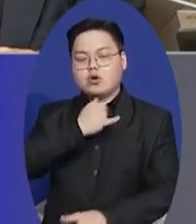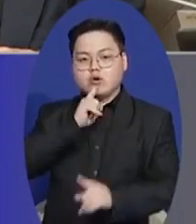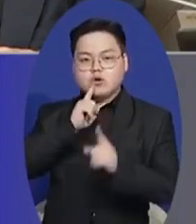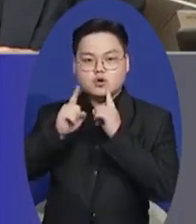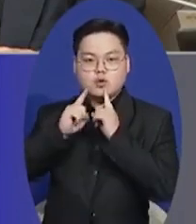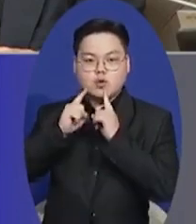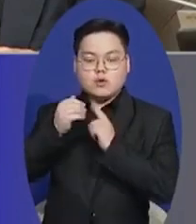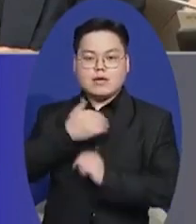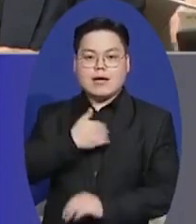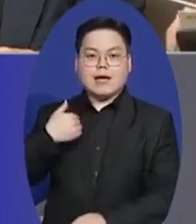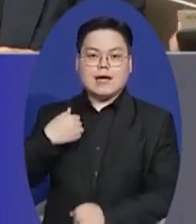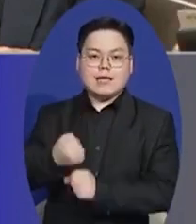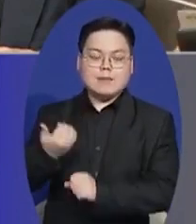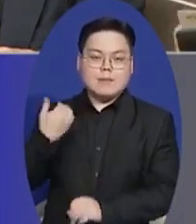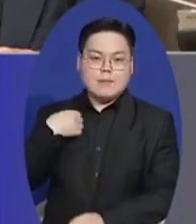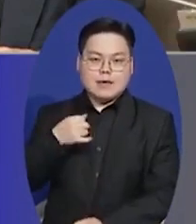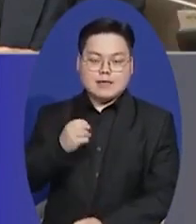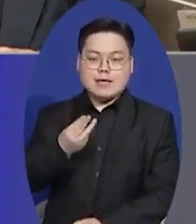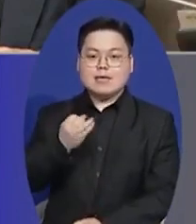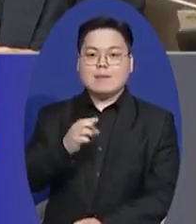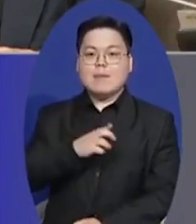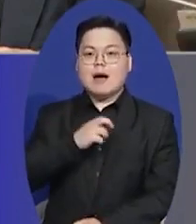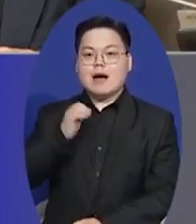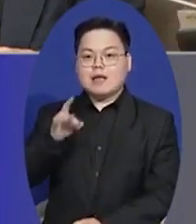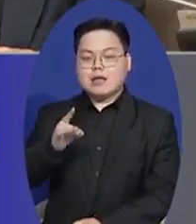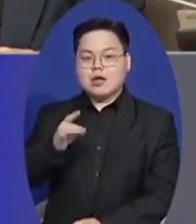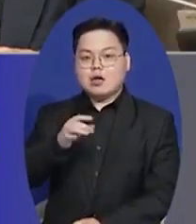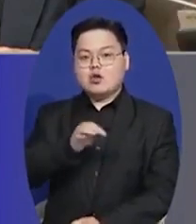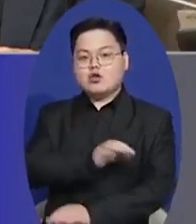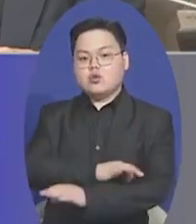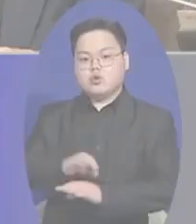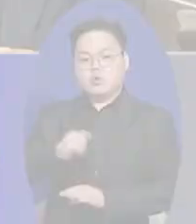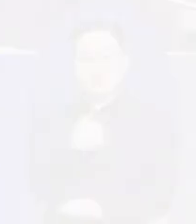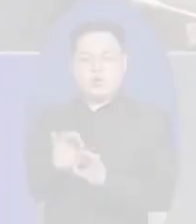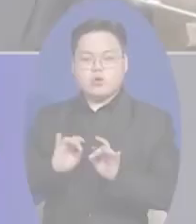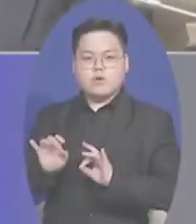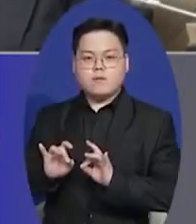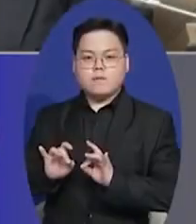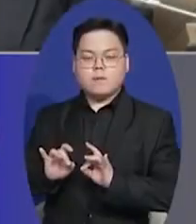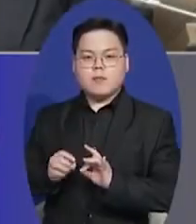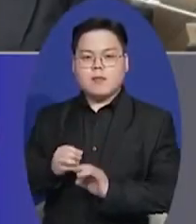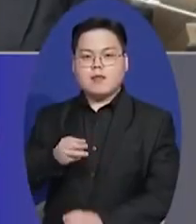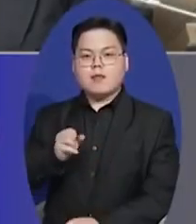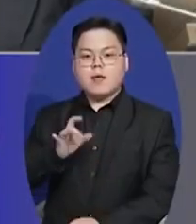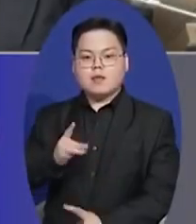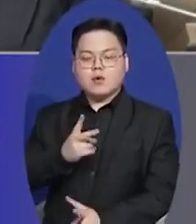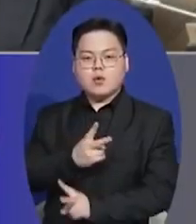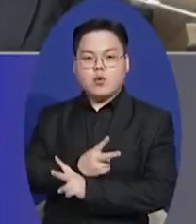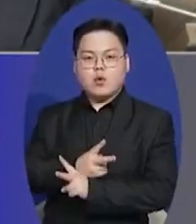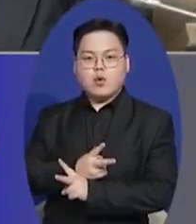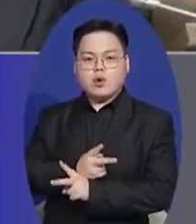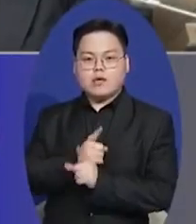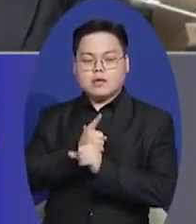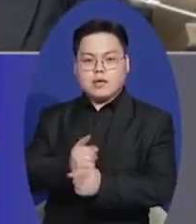байсан. Мөн Шинбаатар сая хилсэнчлэн төслийн өдөр тохорон даргаар ажиллаж байсан. Тендерийн хууль